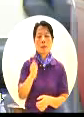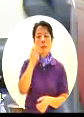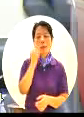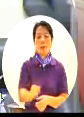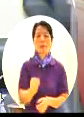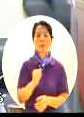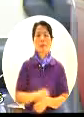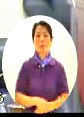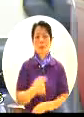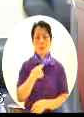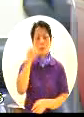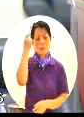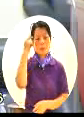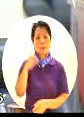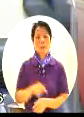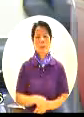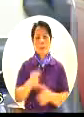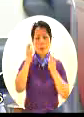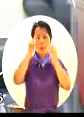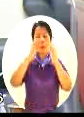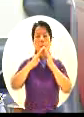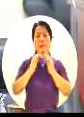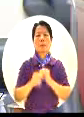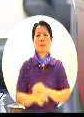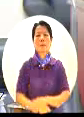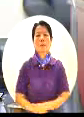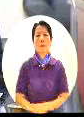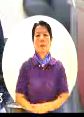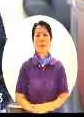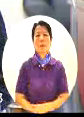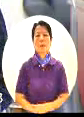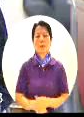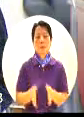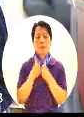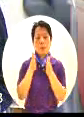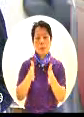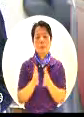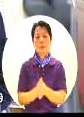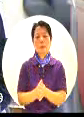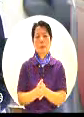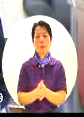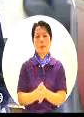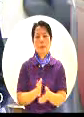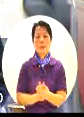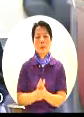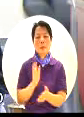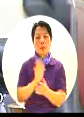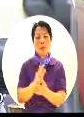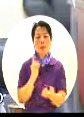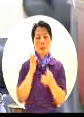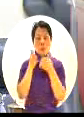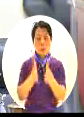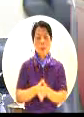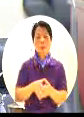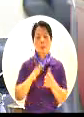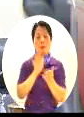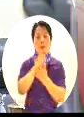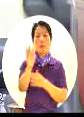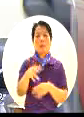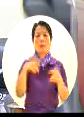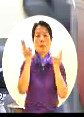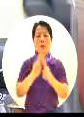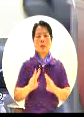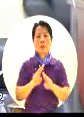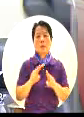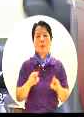1750亿。我是讲，咱高雄针对未来的电子商务，包括